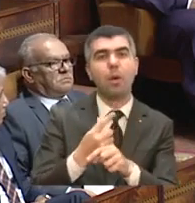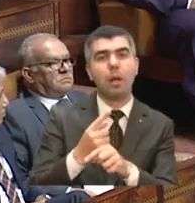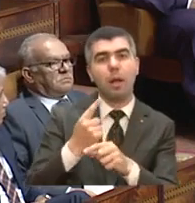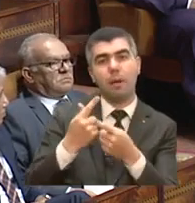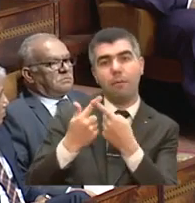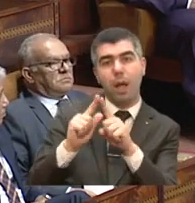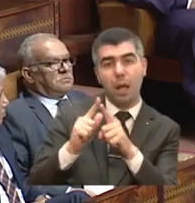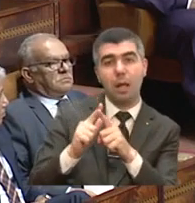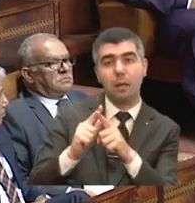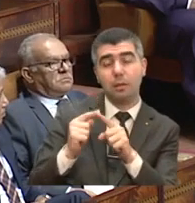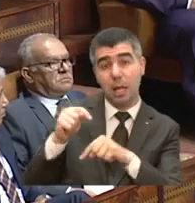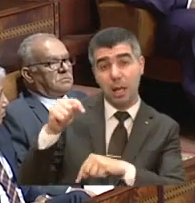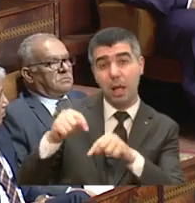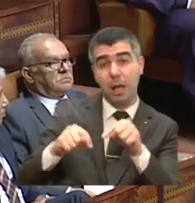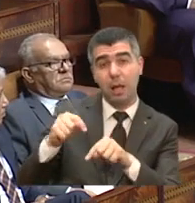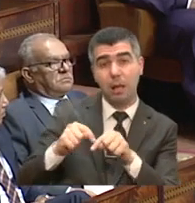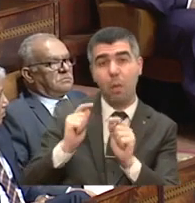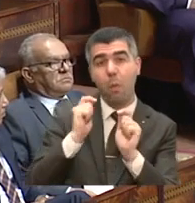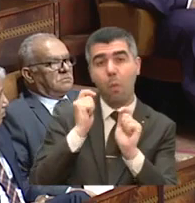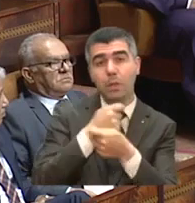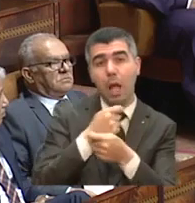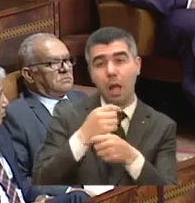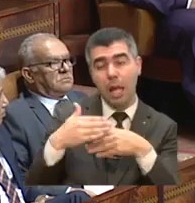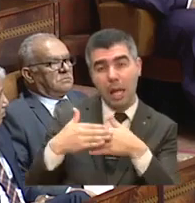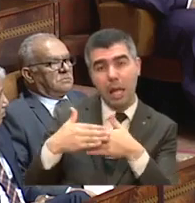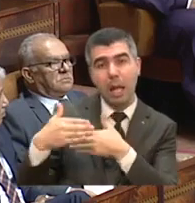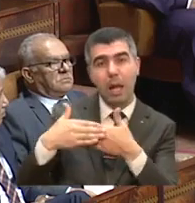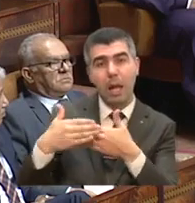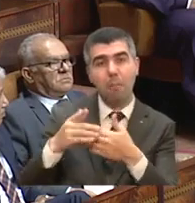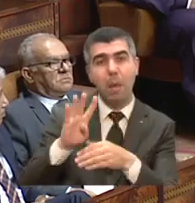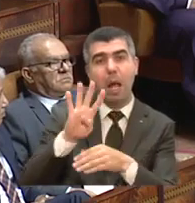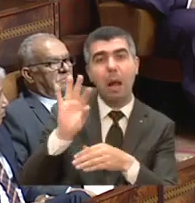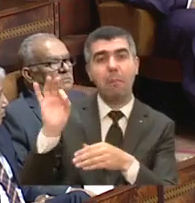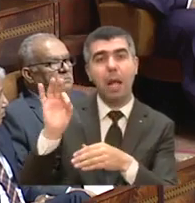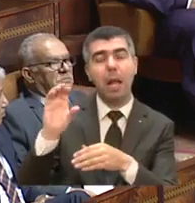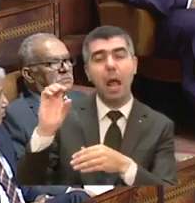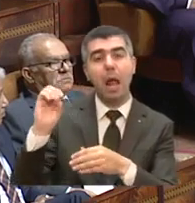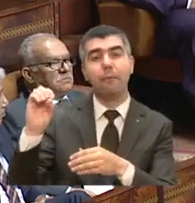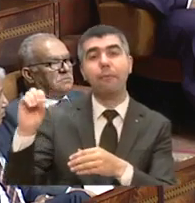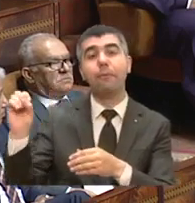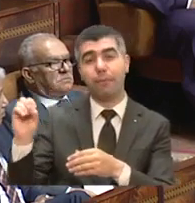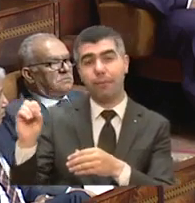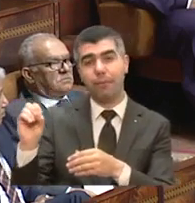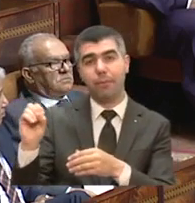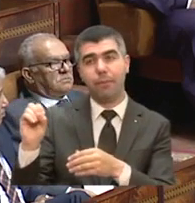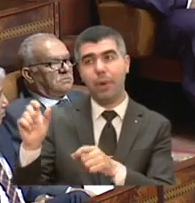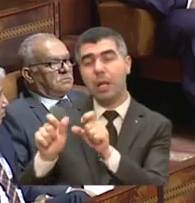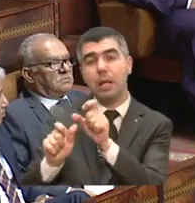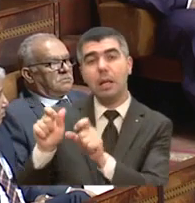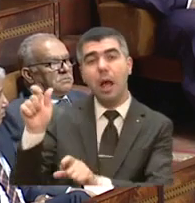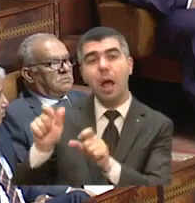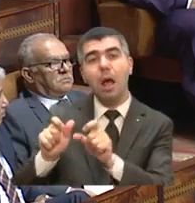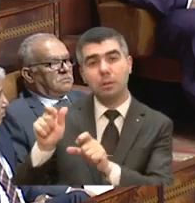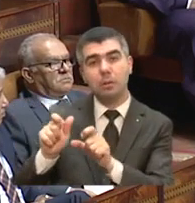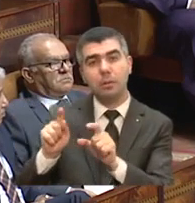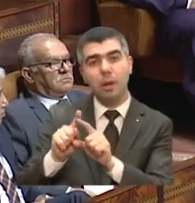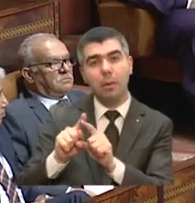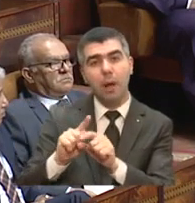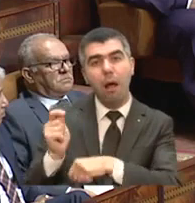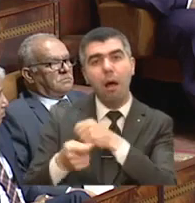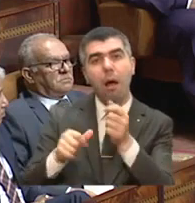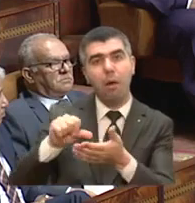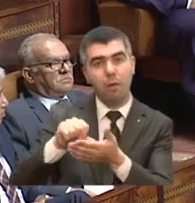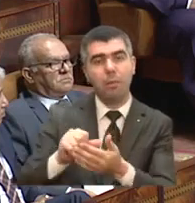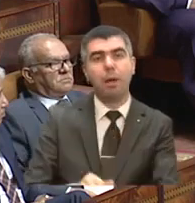التي تشتمل على 40,000 نسمة ساكنة في هذا الحي العشوائي. سيد الوزير،